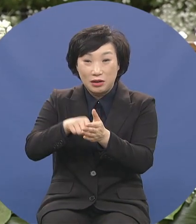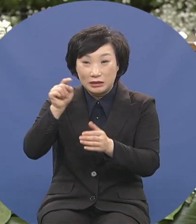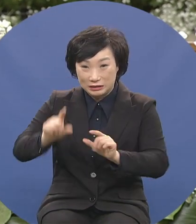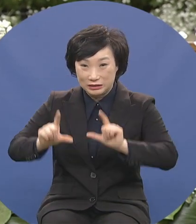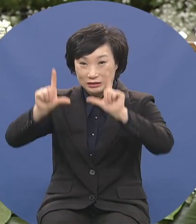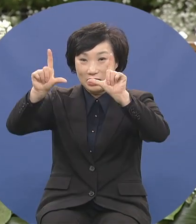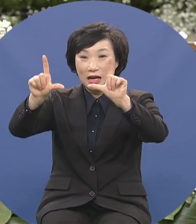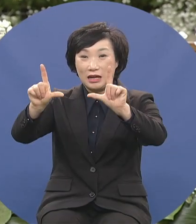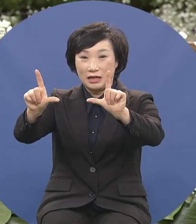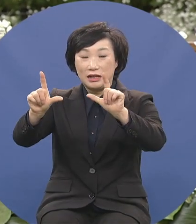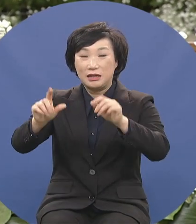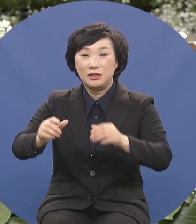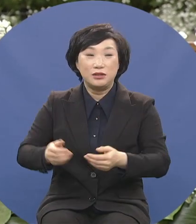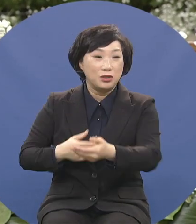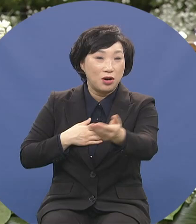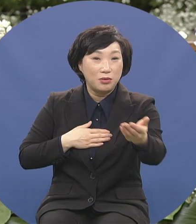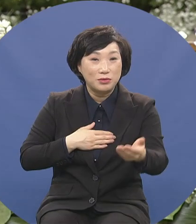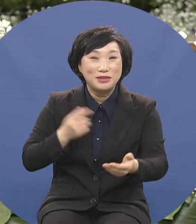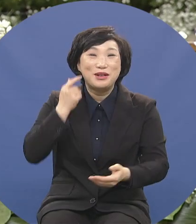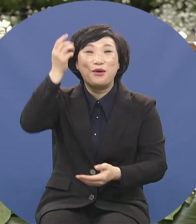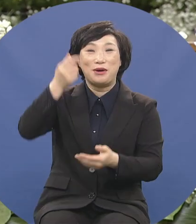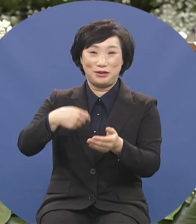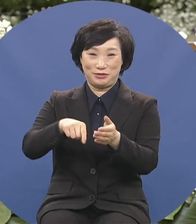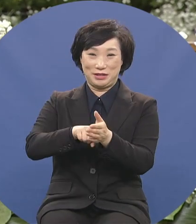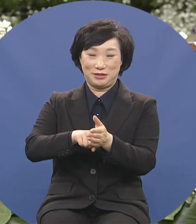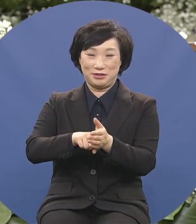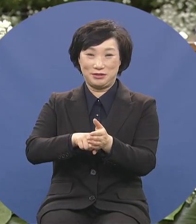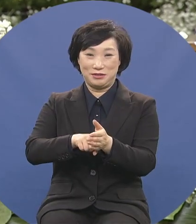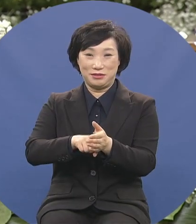그날에 당신의 영광을 위하여.